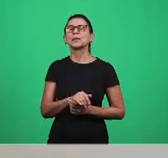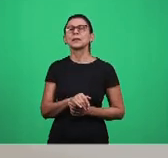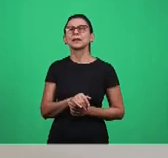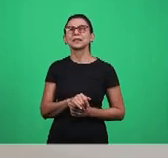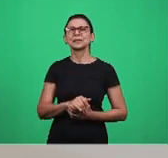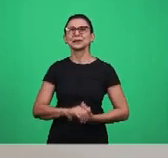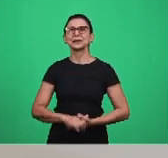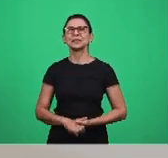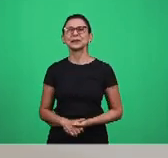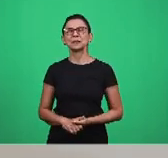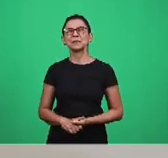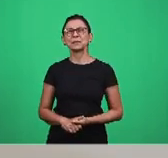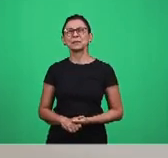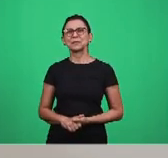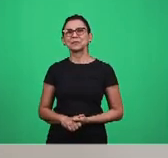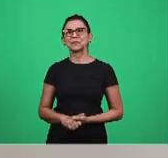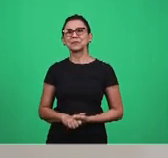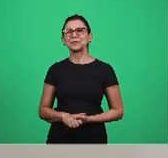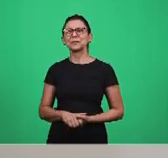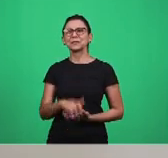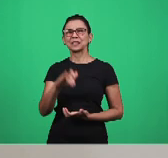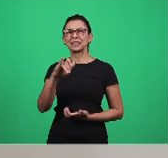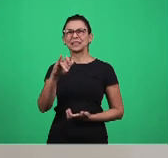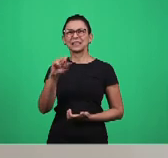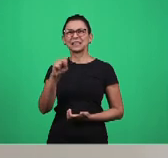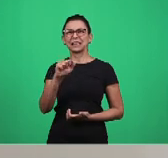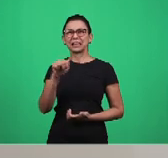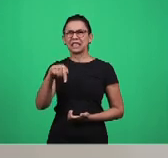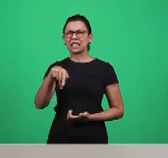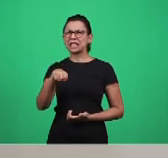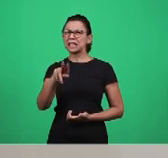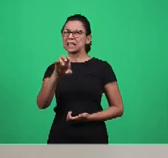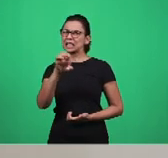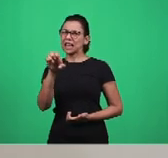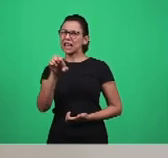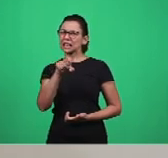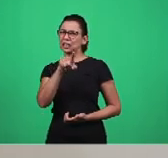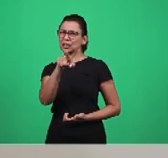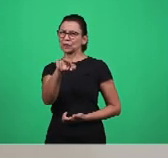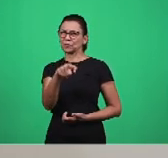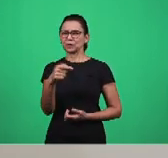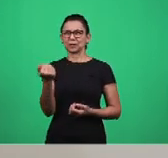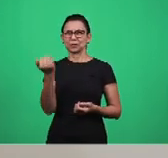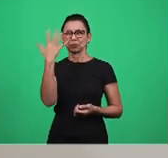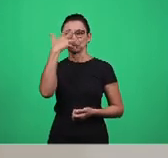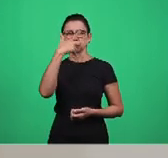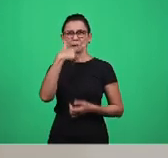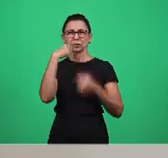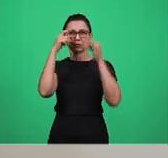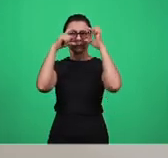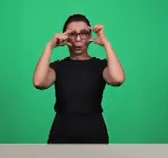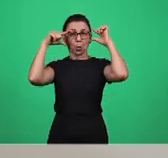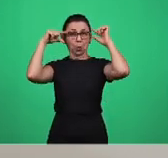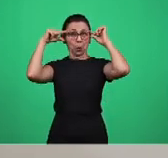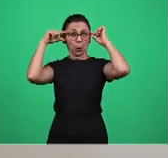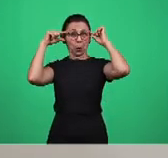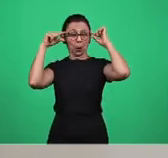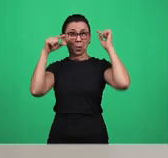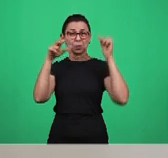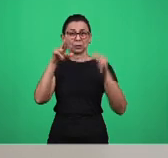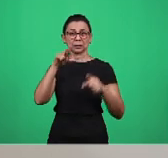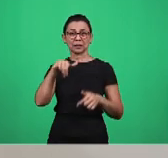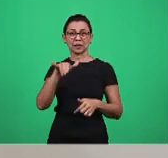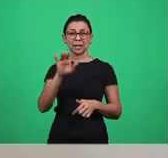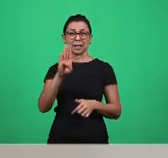dans la photo que tu nous as envoyée avec des photos Ray-Ban, avec bien habillé,